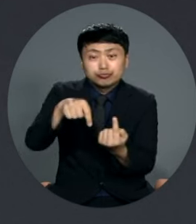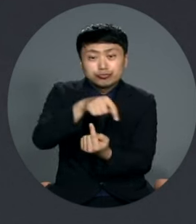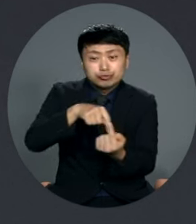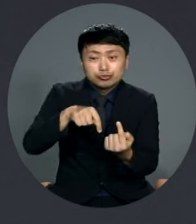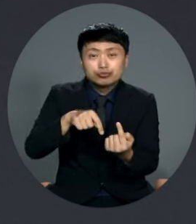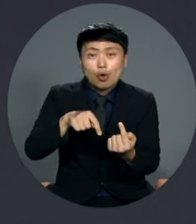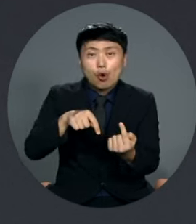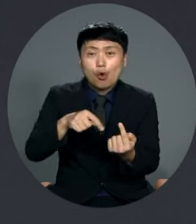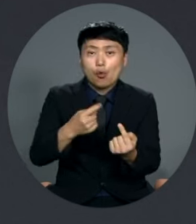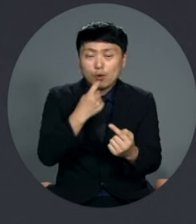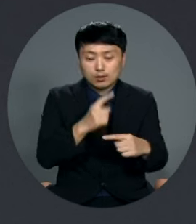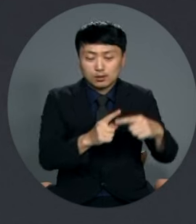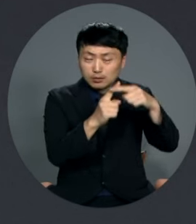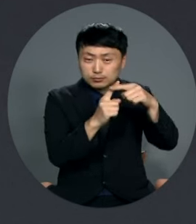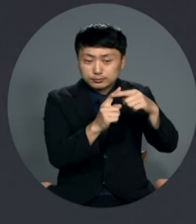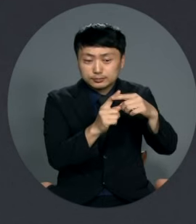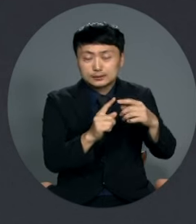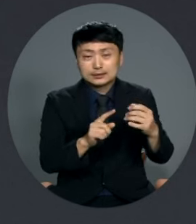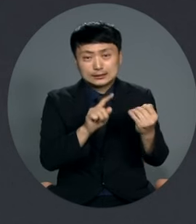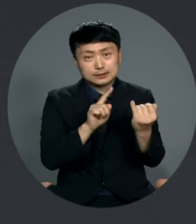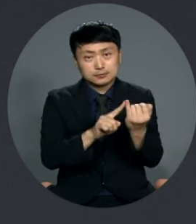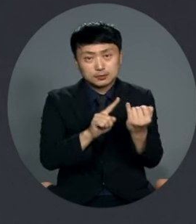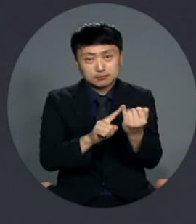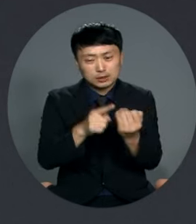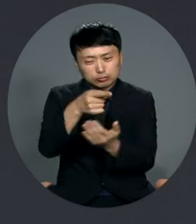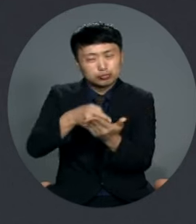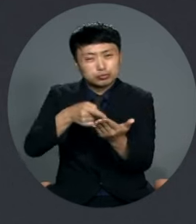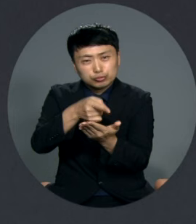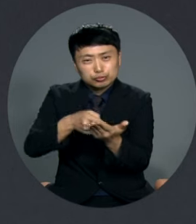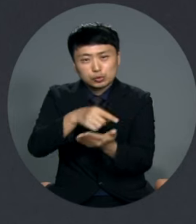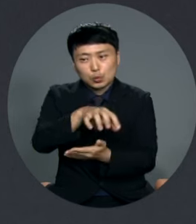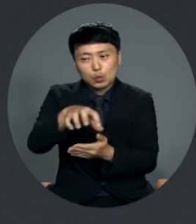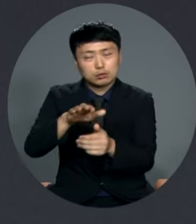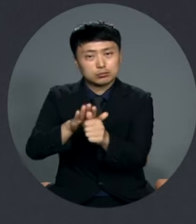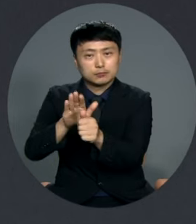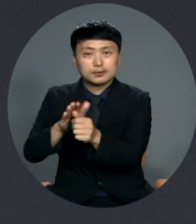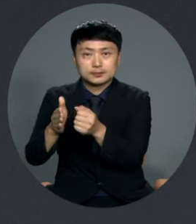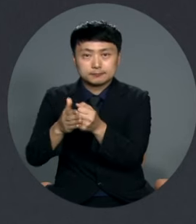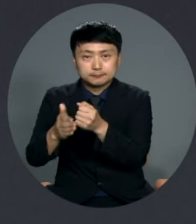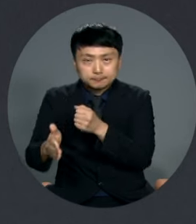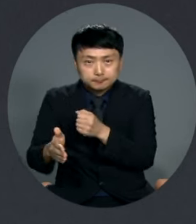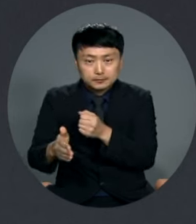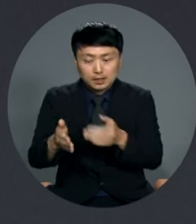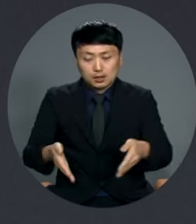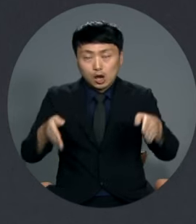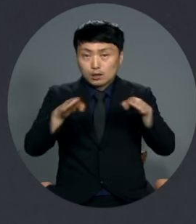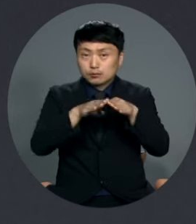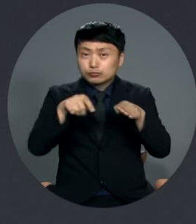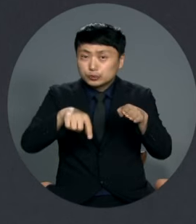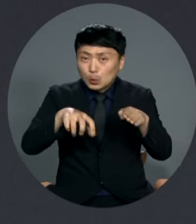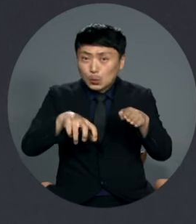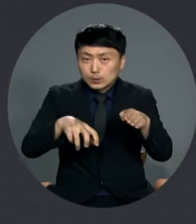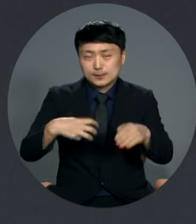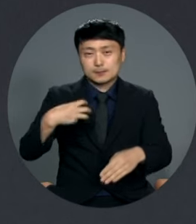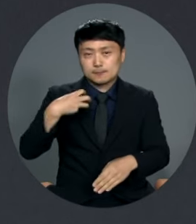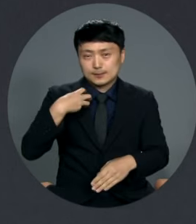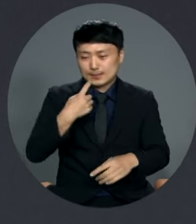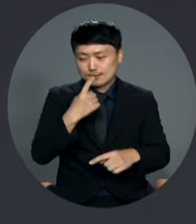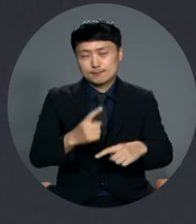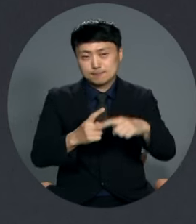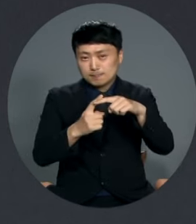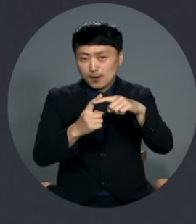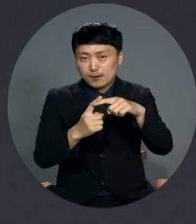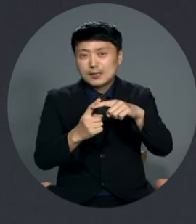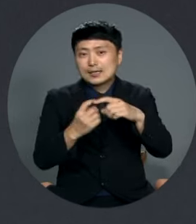숙련된 간호사들이 진료지원 간호사로 배치됐고 이에 따라 병동을 책임질 간호사가 필요해졌기 때문에